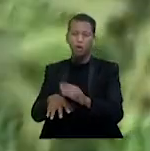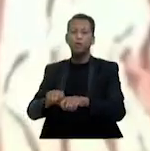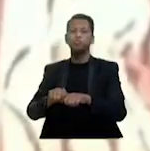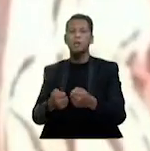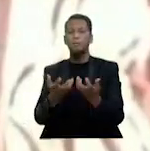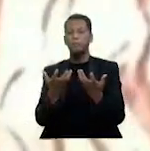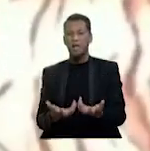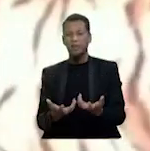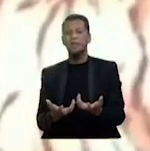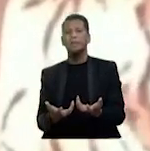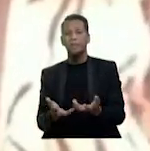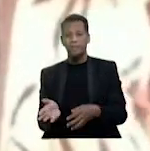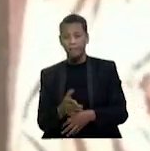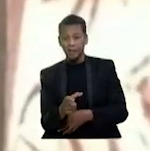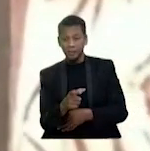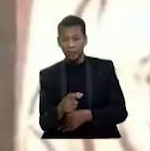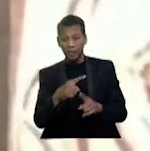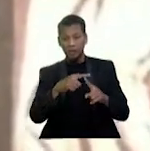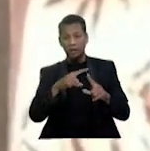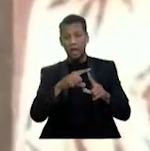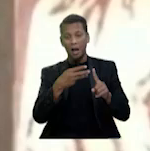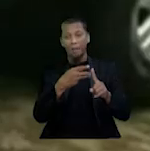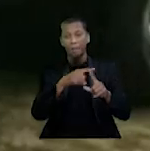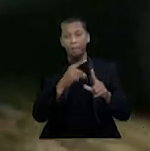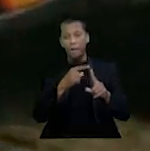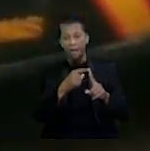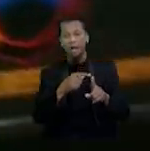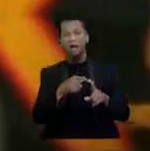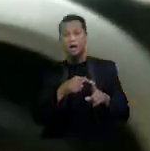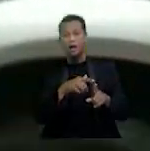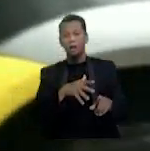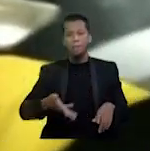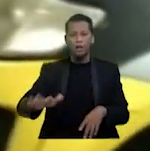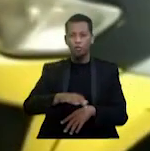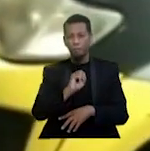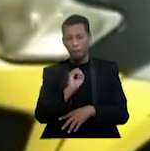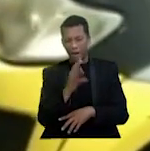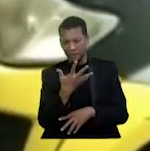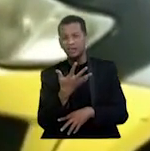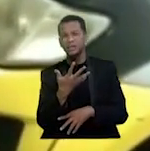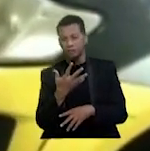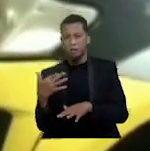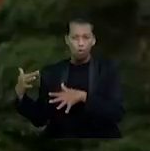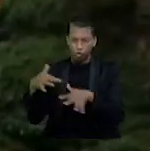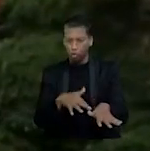Tambak, Banyumas. Kasus ini ditangani aparat Polresta Banyumas dan BPBD Kabupaten Banyumas.